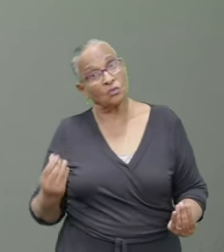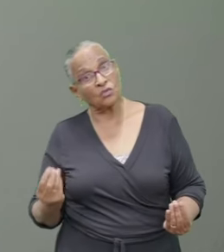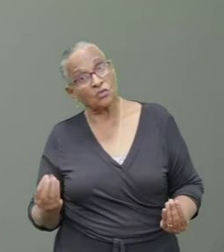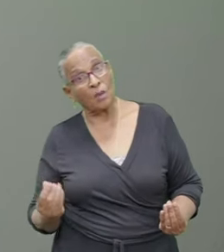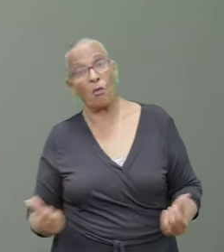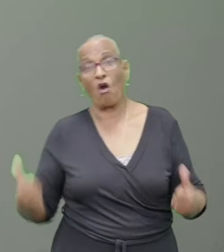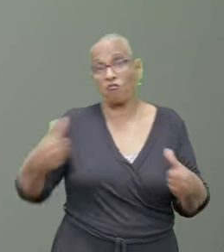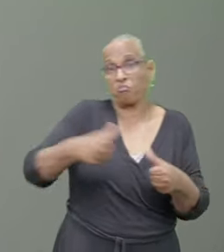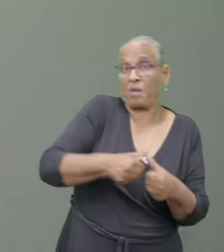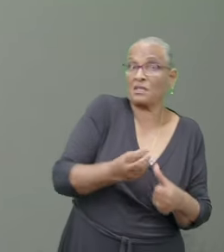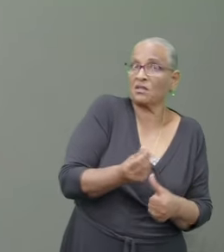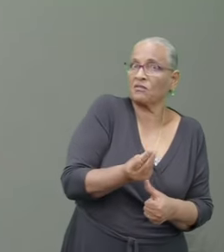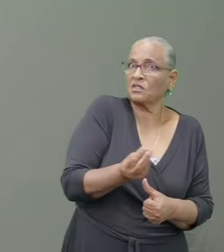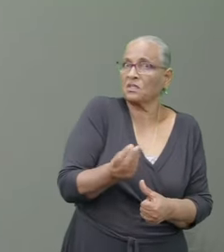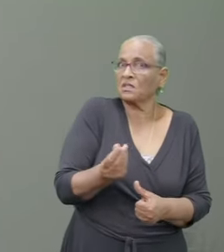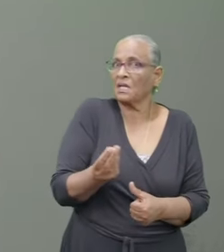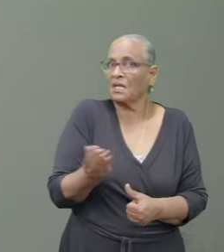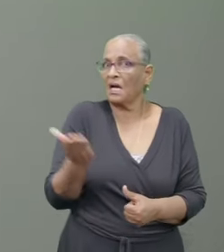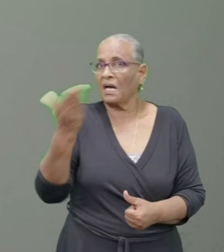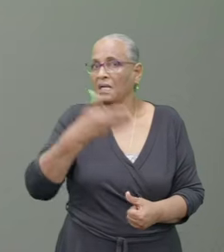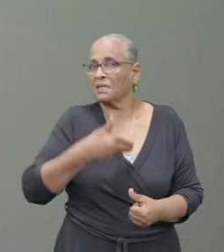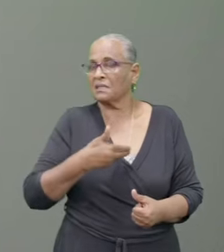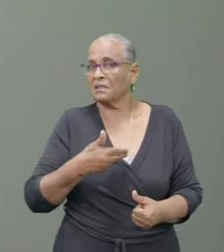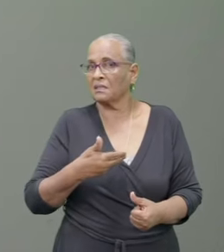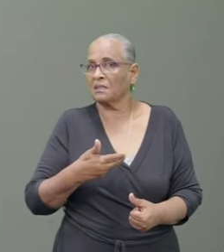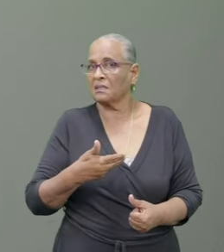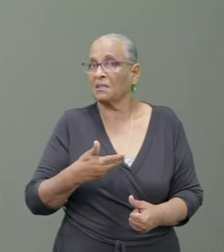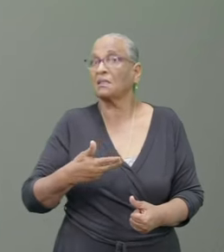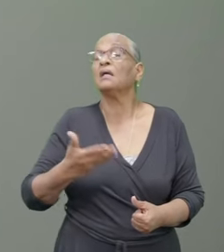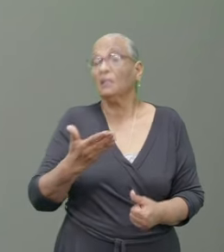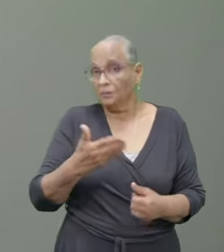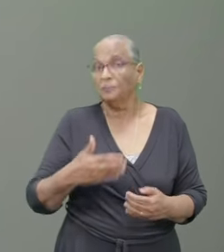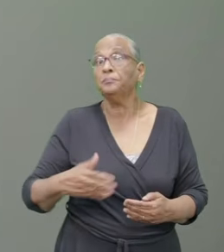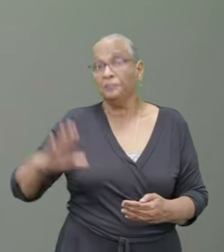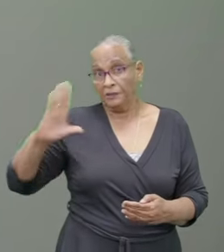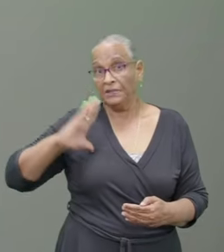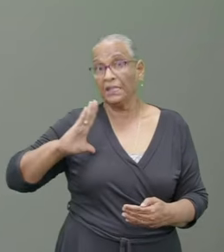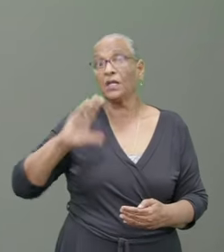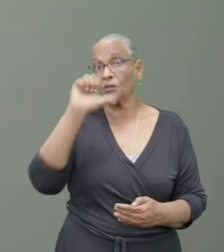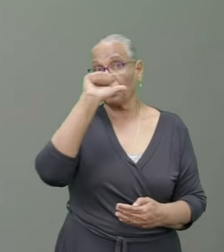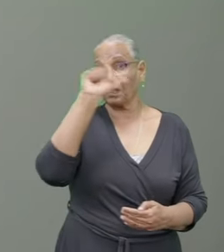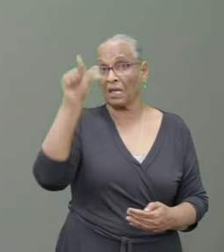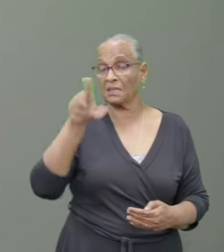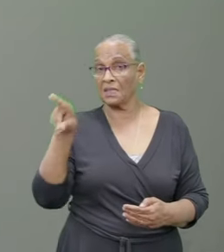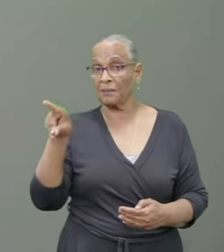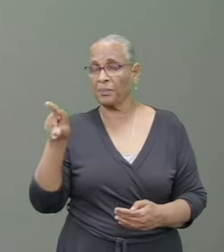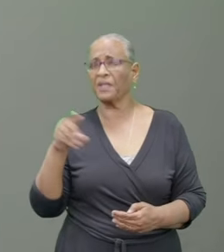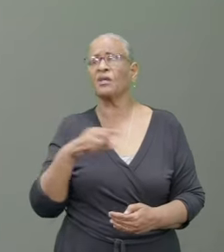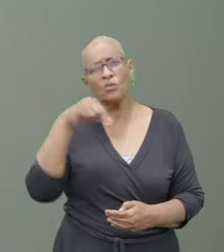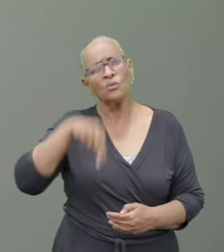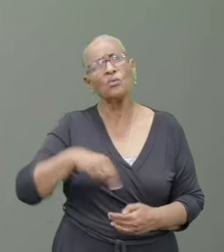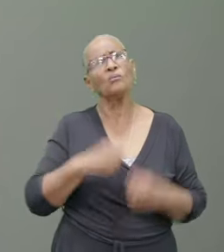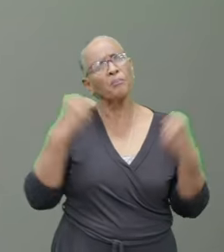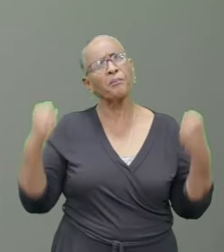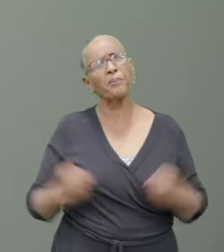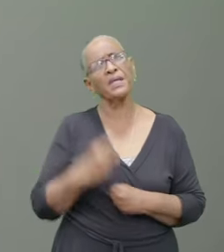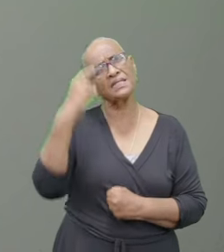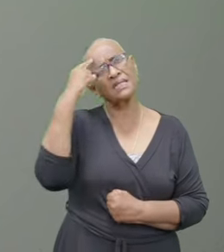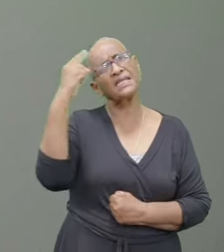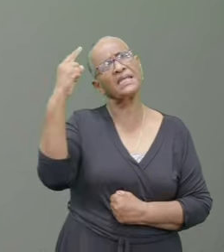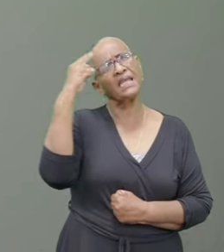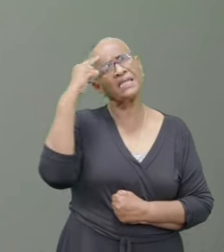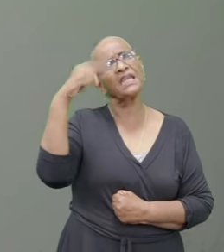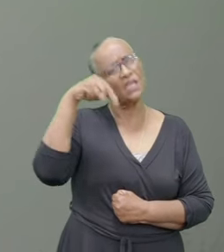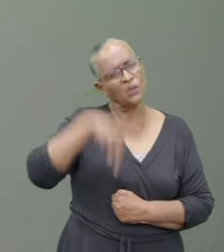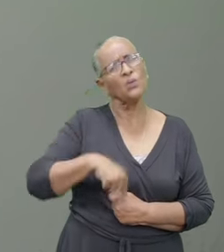aanpassen van salarissen. Ik mag het weten, mevrouw Redan zit hier. We zijn al bezig een aantal voorstellen te calculeren en